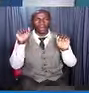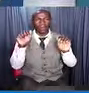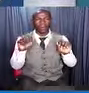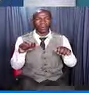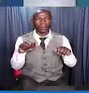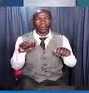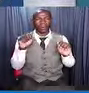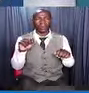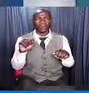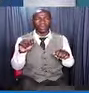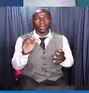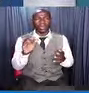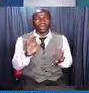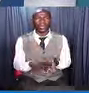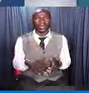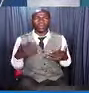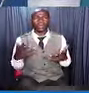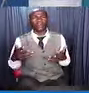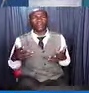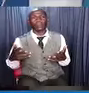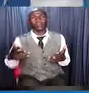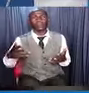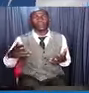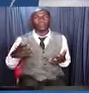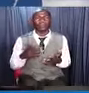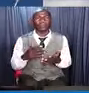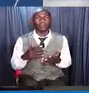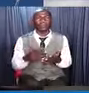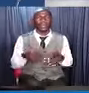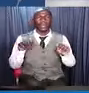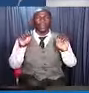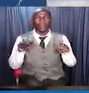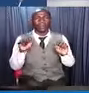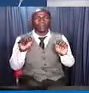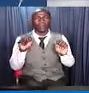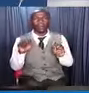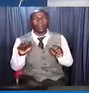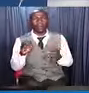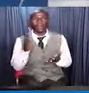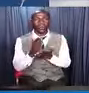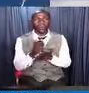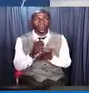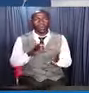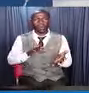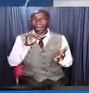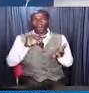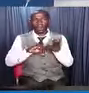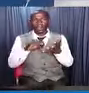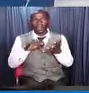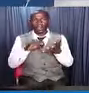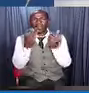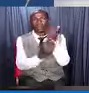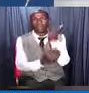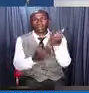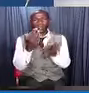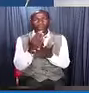be enabled. Hallelujah. Hallelujah. Ujaliwe. Be enabled. Kweli mume. It's true the husband. Ana mbele wala